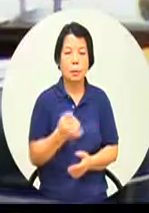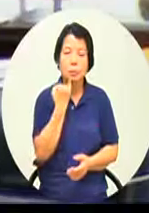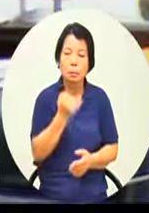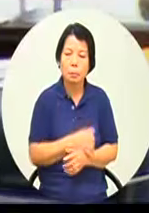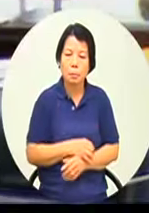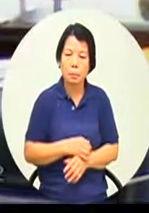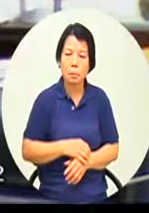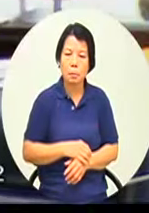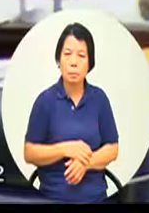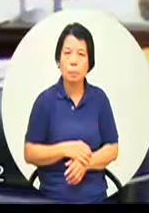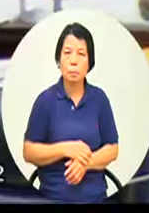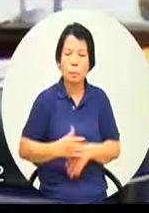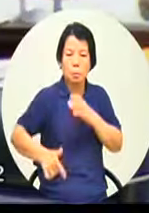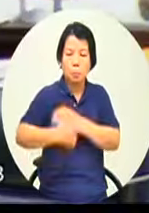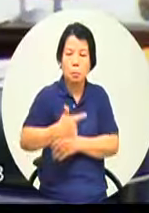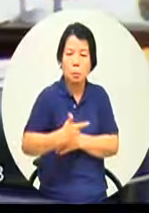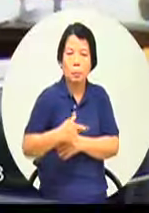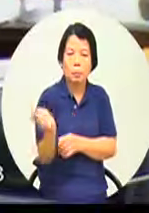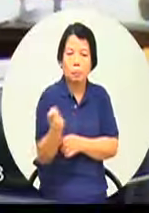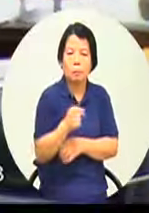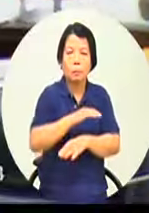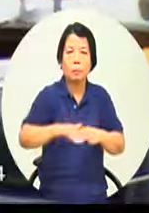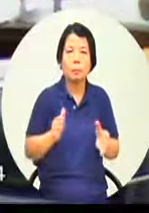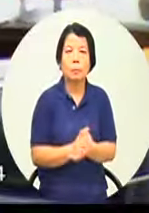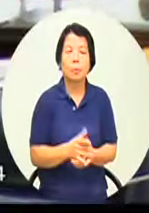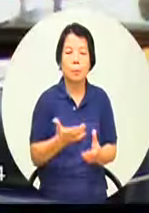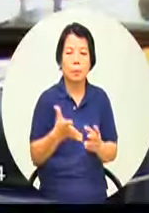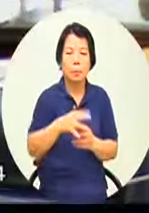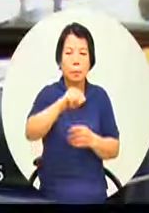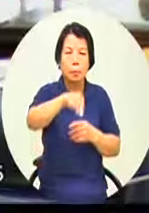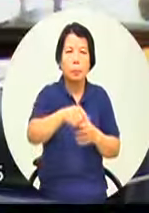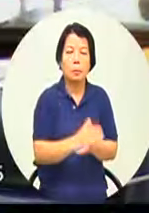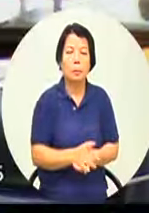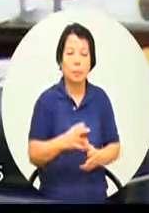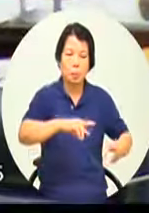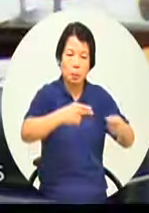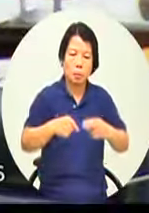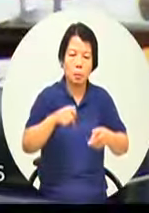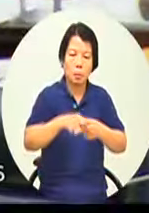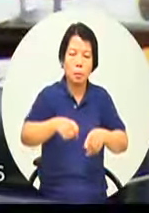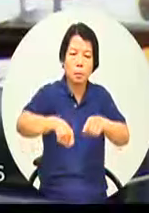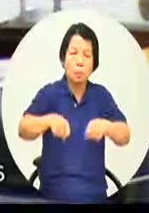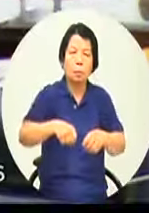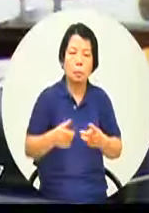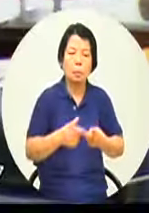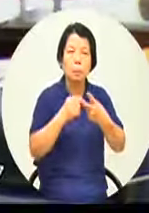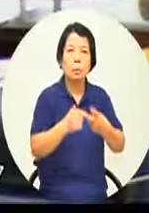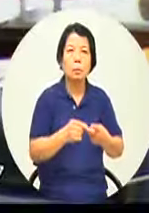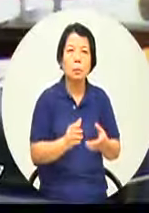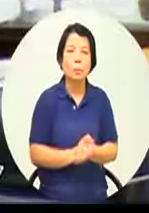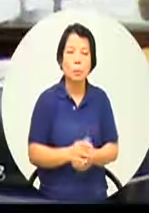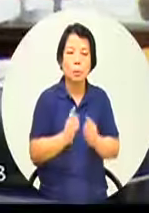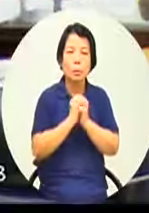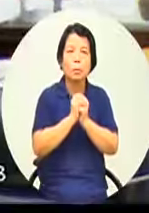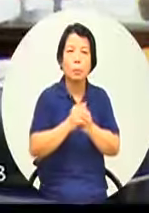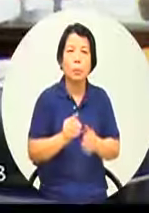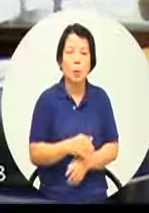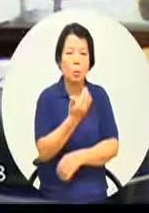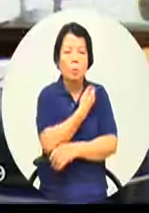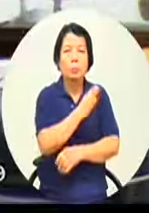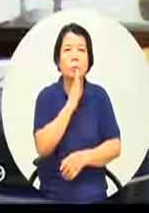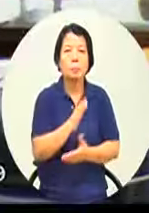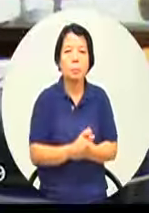快速度呢？第一个是加快速度，将我们那边你们的改善工程赶快做好。第二个是，拜托你们，不管